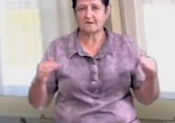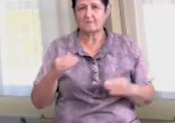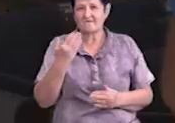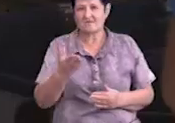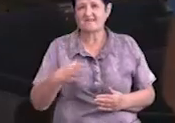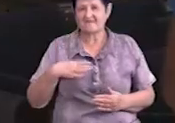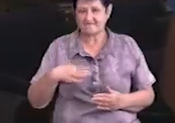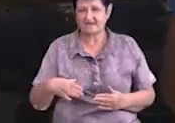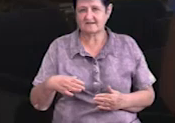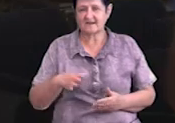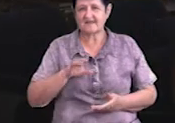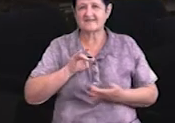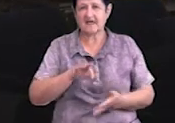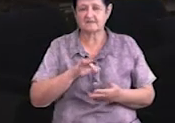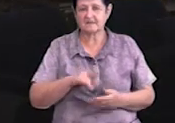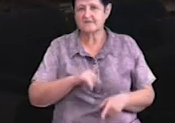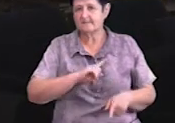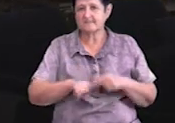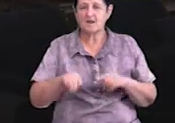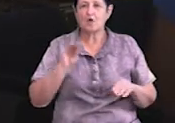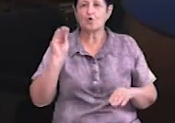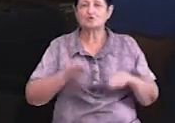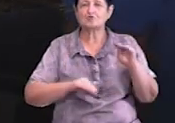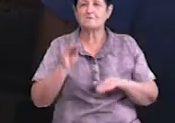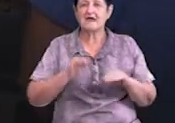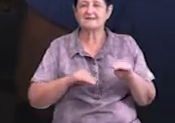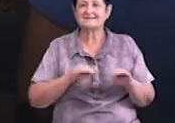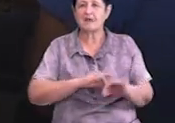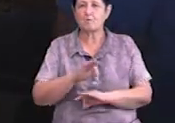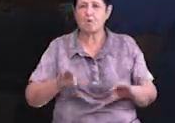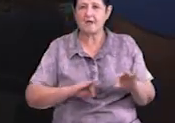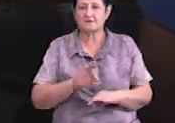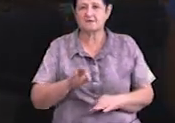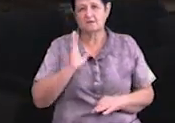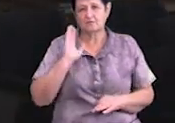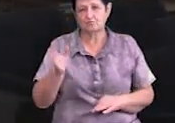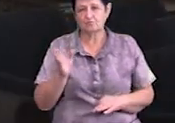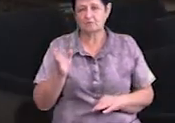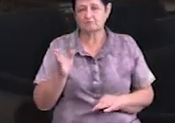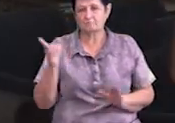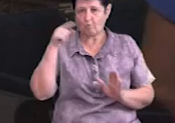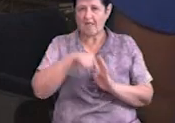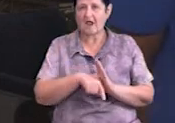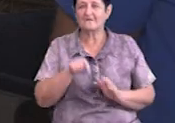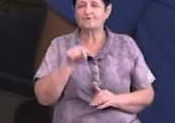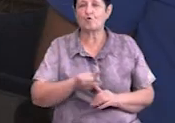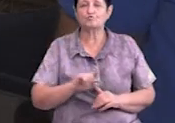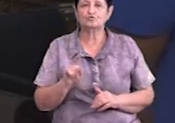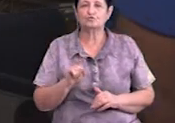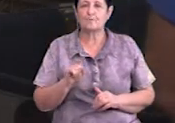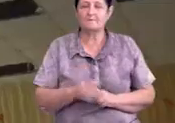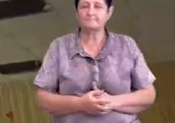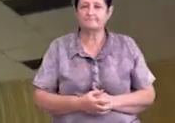витримає танк. Терміново розробляється проєкт. Попередньо проєкт буде полягати в тому, щоб